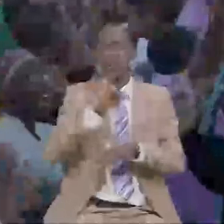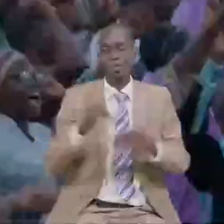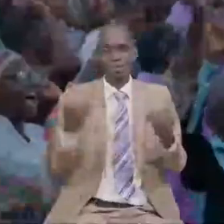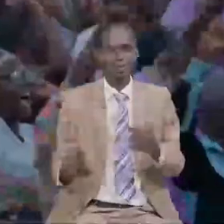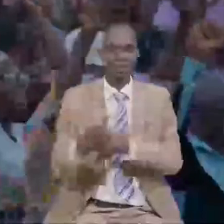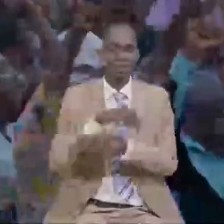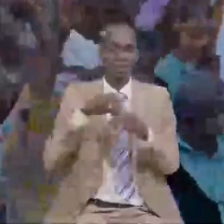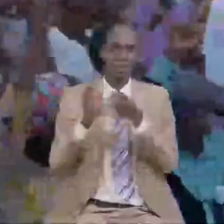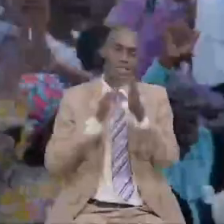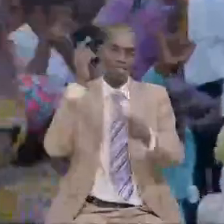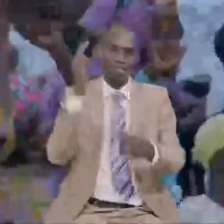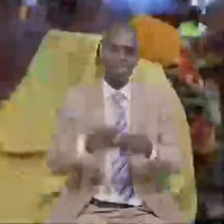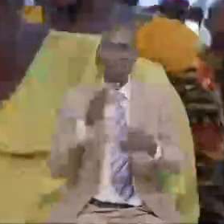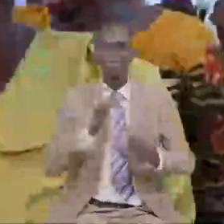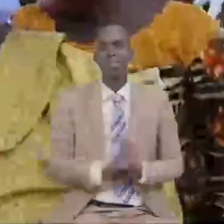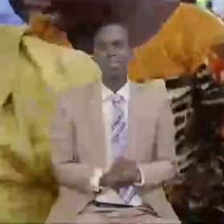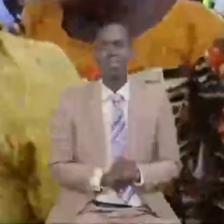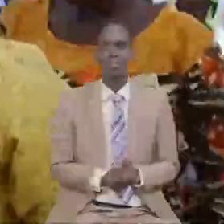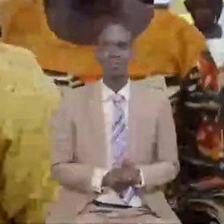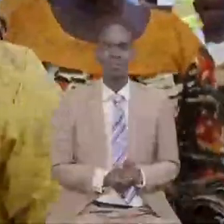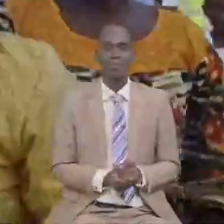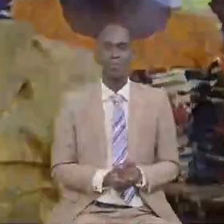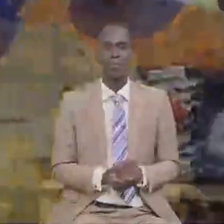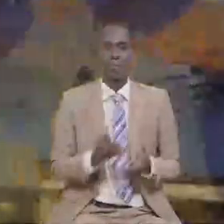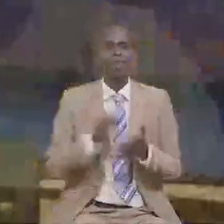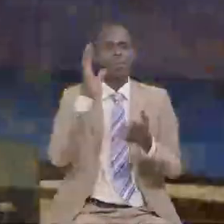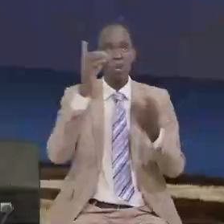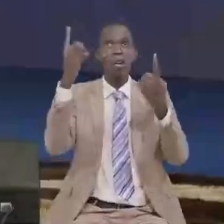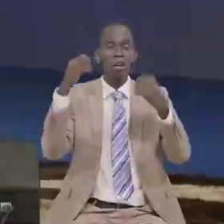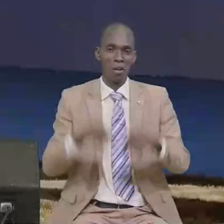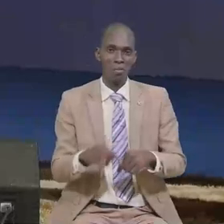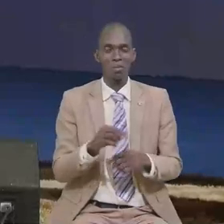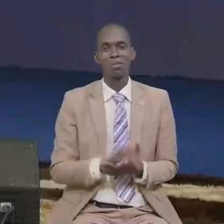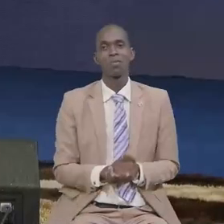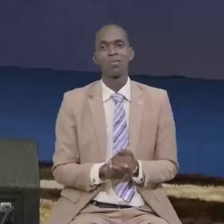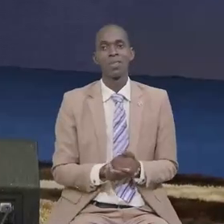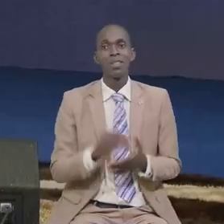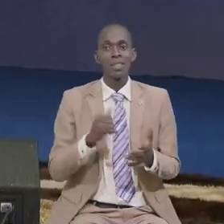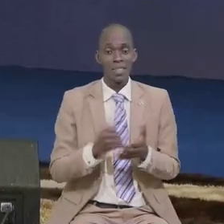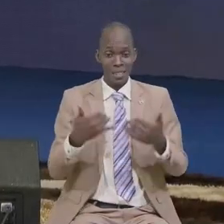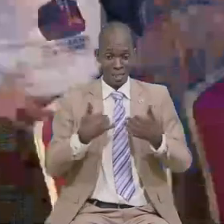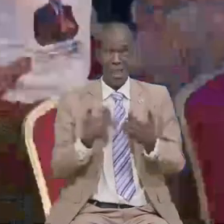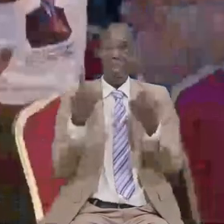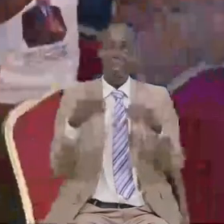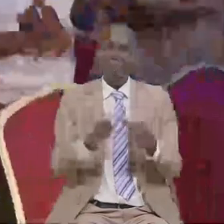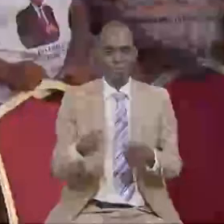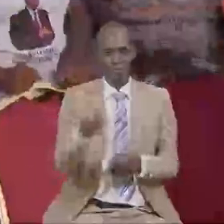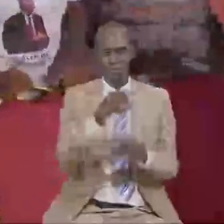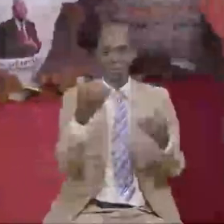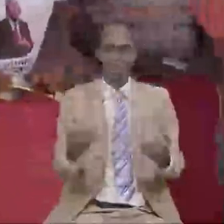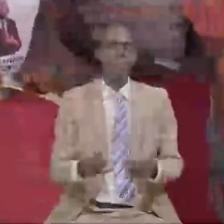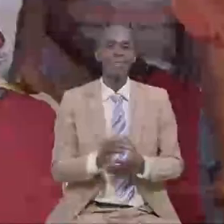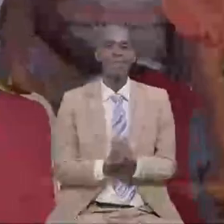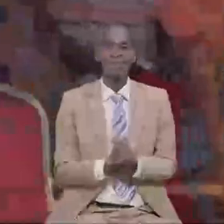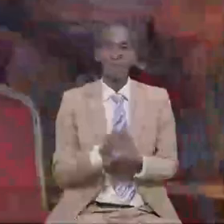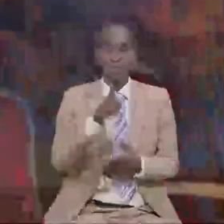de Jésus-Christ. Cela va venir. Cela est déjà arrivé.